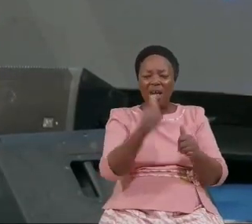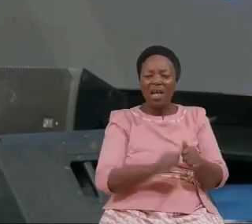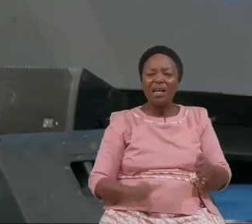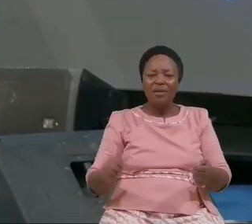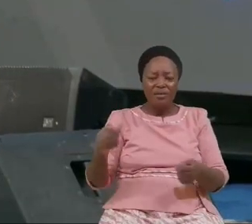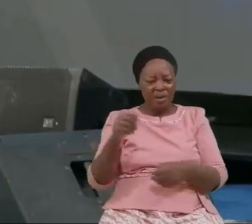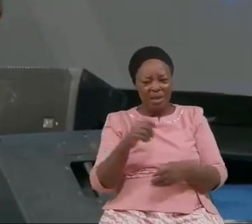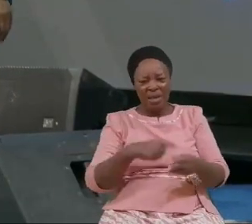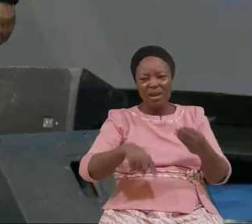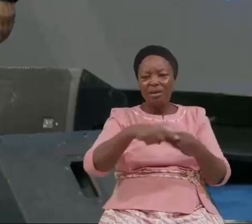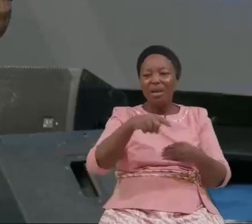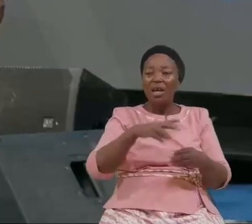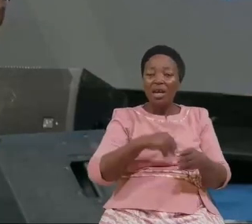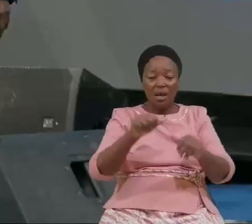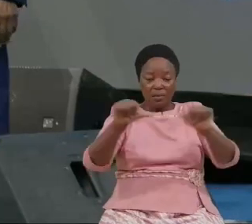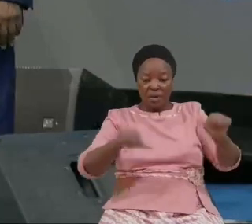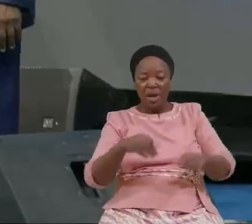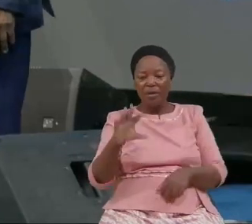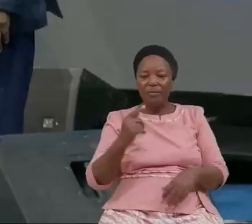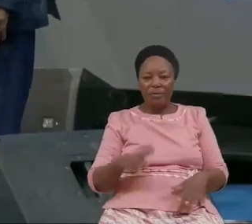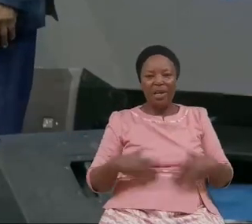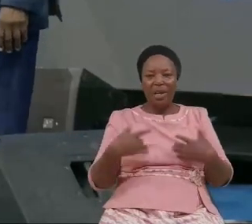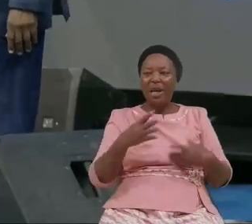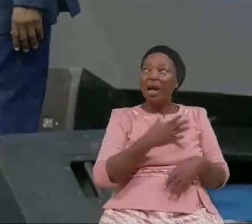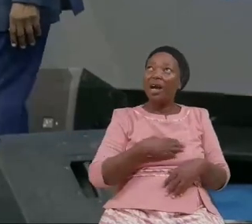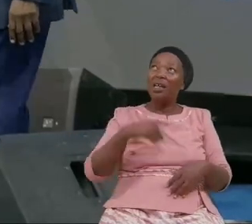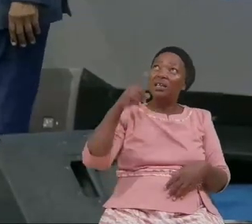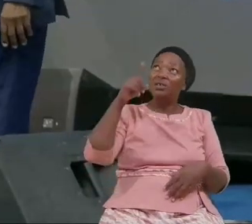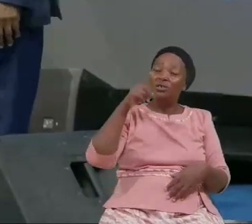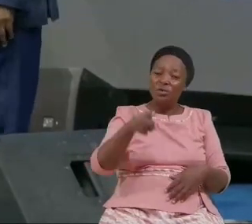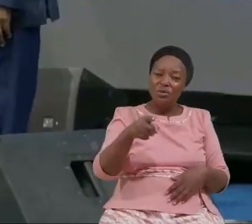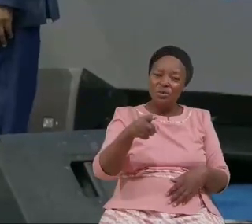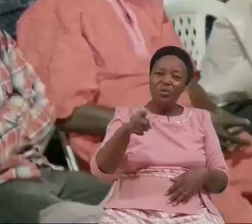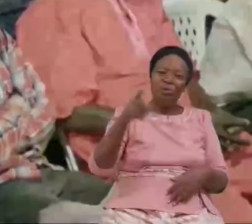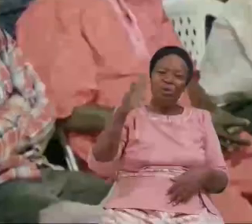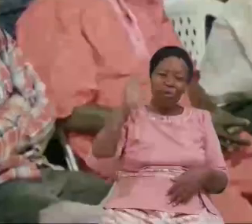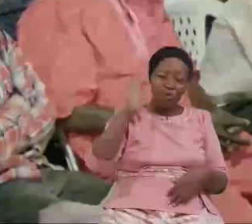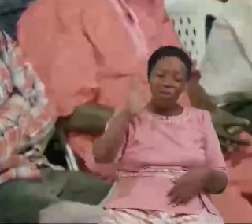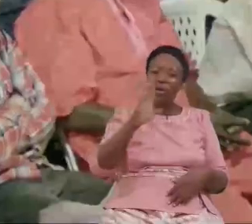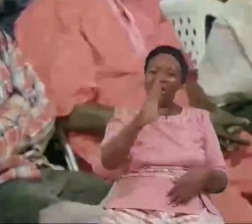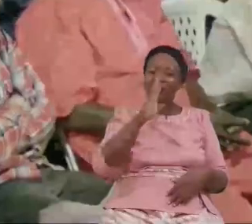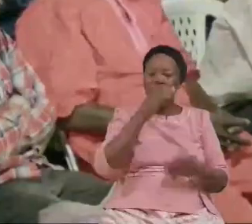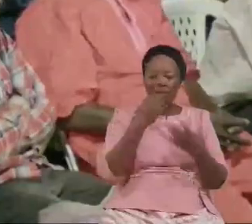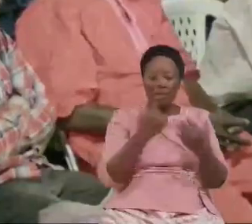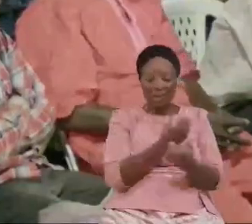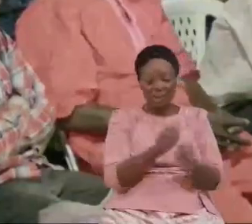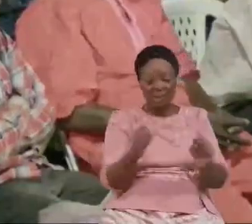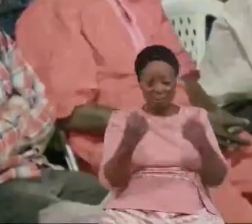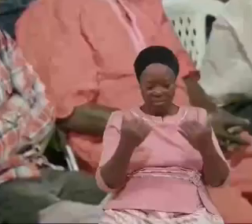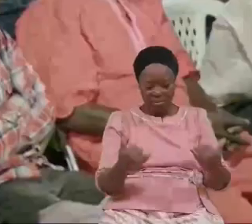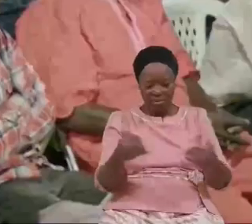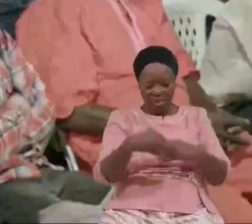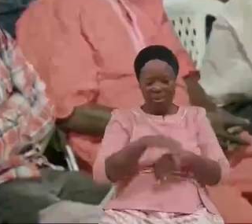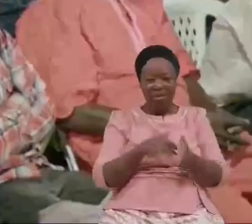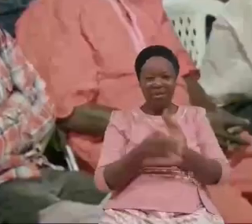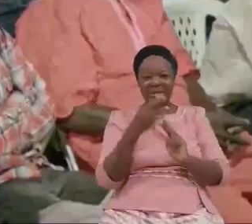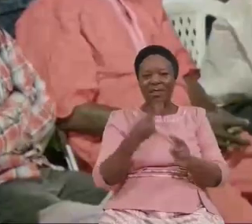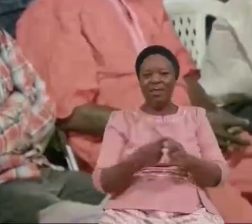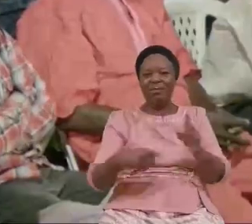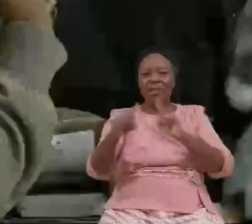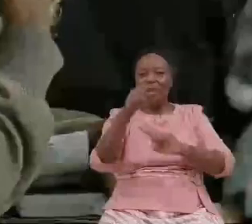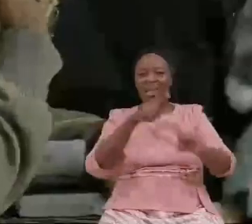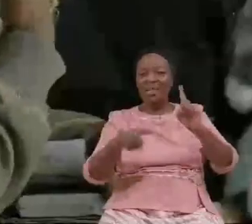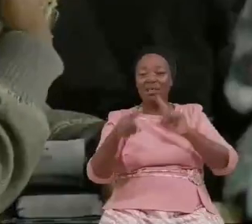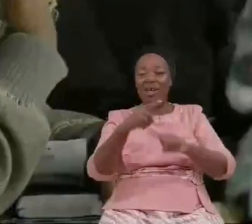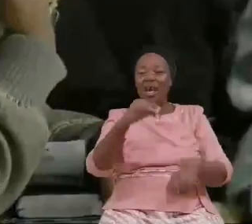dans tous les domaines de ta vie et tu seras sauvé ce soir dit je serai sauvé